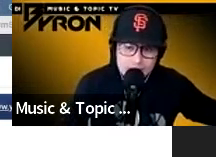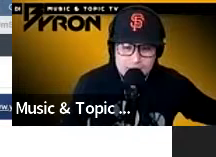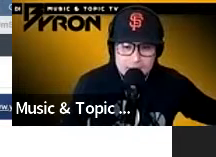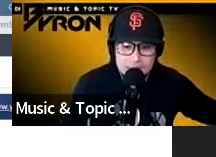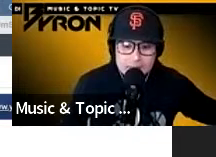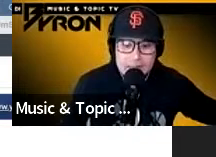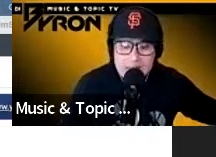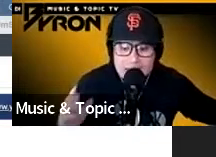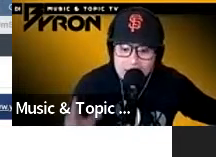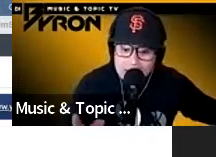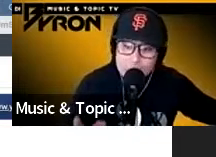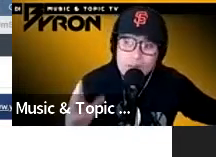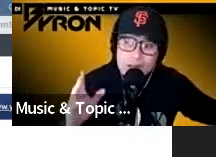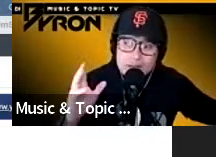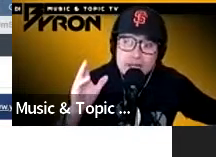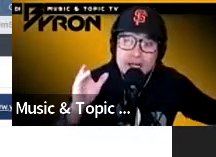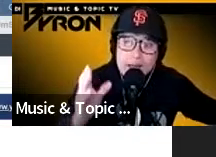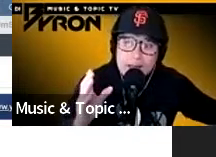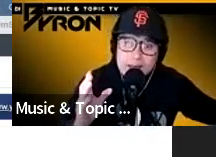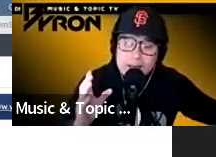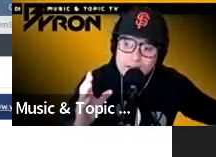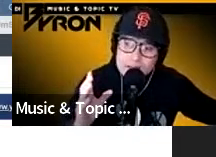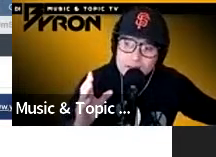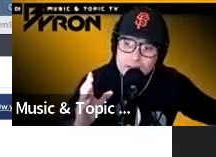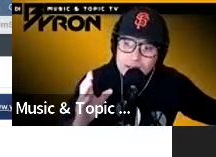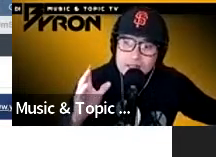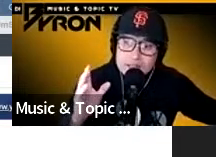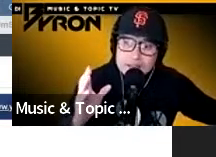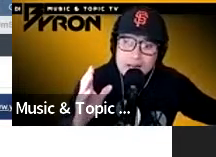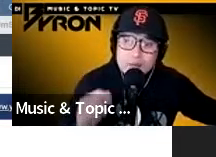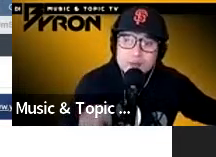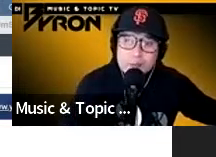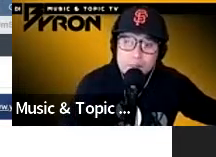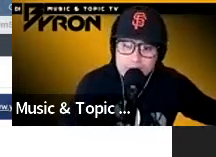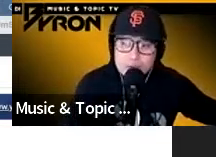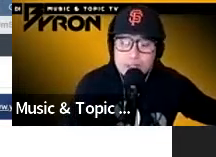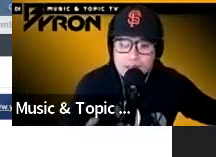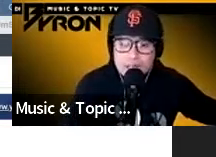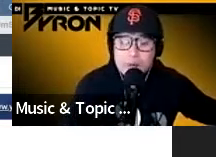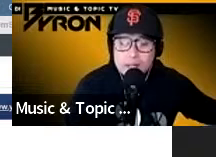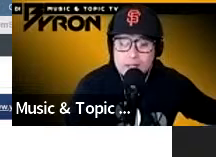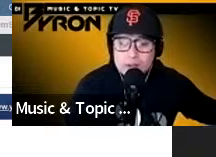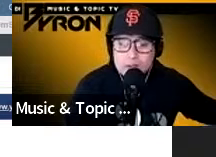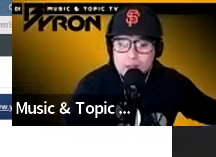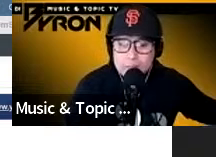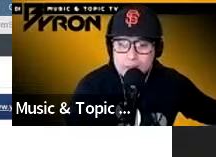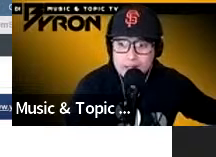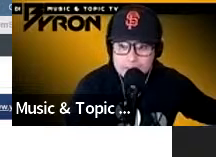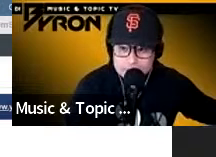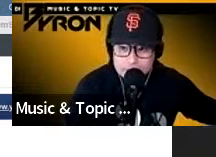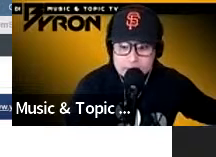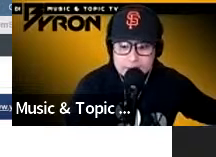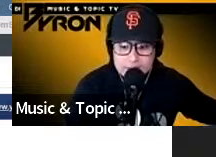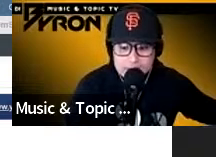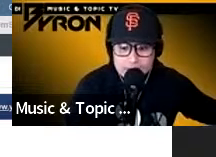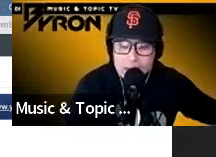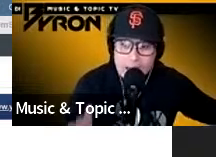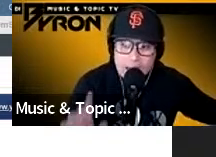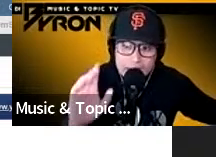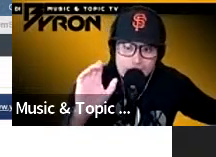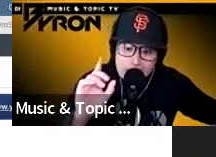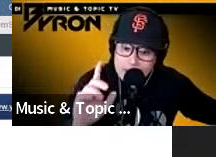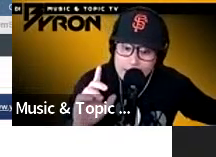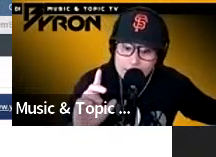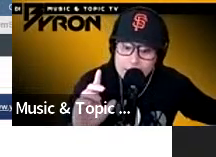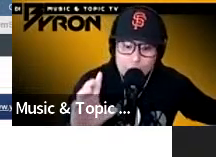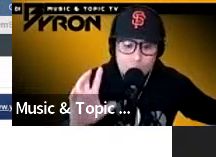nila na legal yung legal at nasa saay yung sa batas yung ginagawa nitong pag-aresto sa kanya sa Senate Hearing